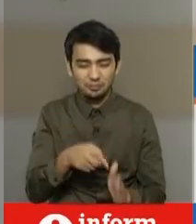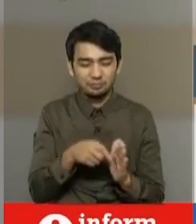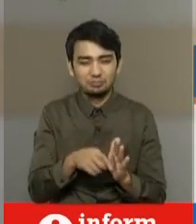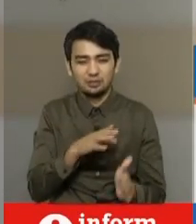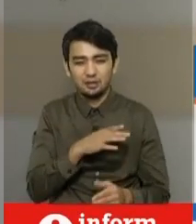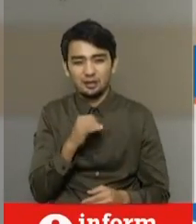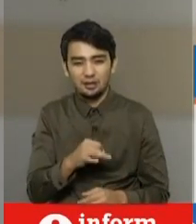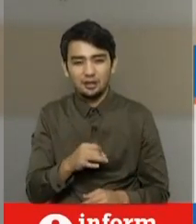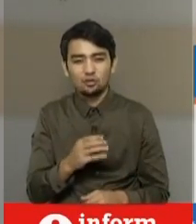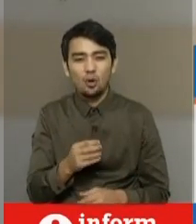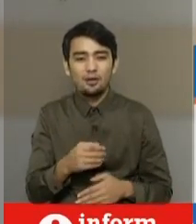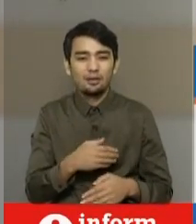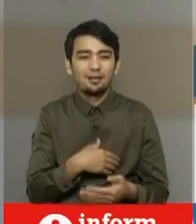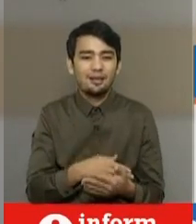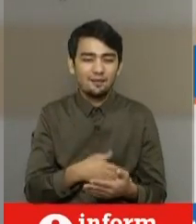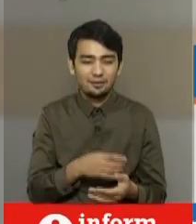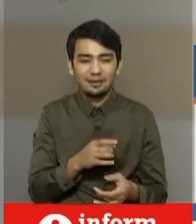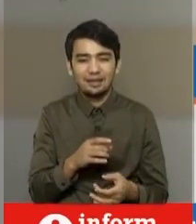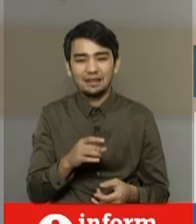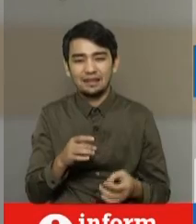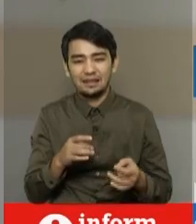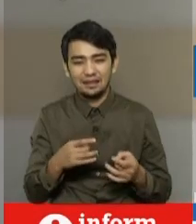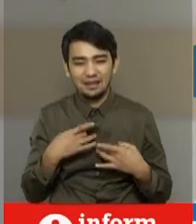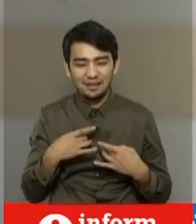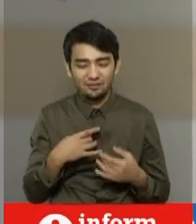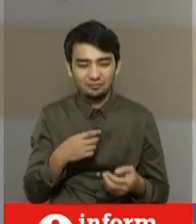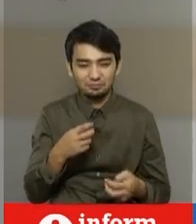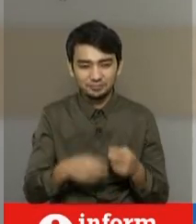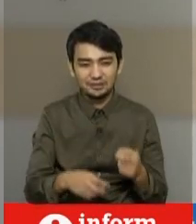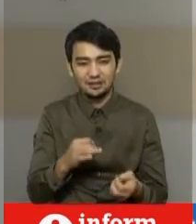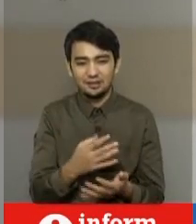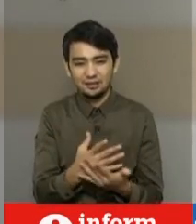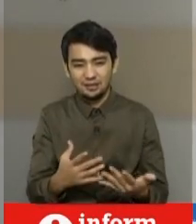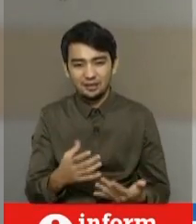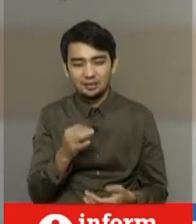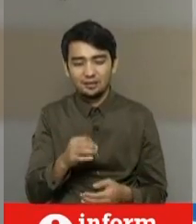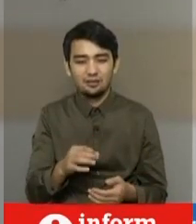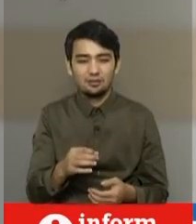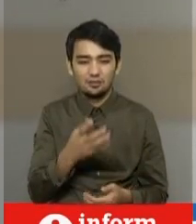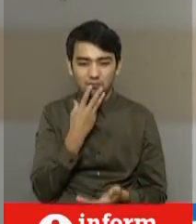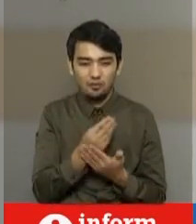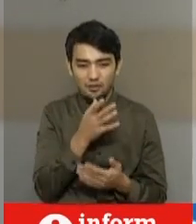sol qolunun tamırları men nervtlerin zaqındalığının tüstü. Tüskündük jağdaya ağır boldı, der kezinde